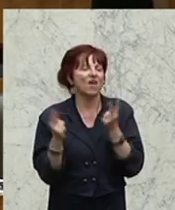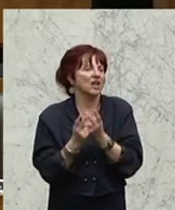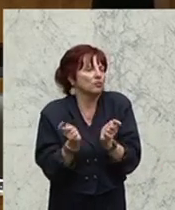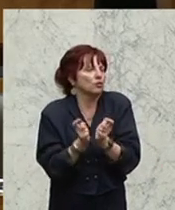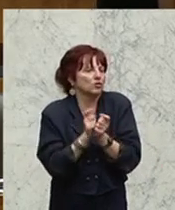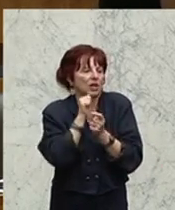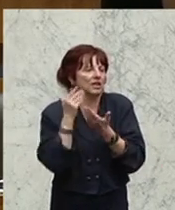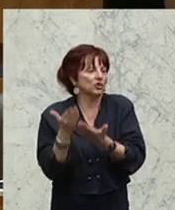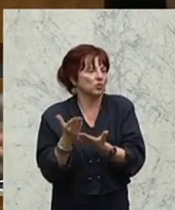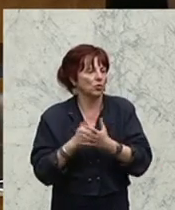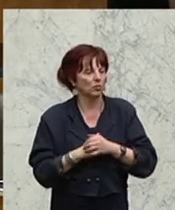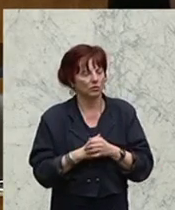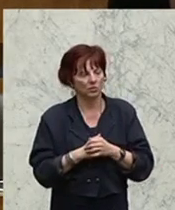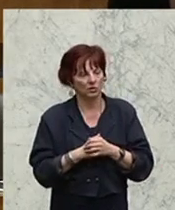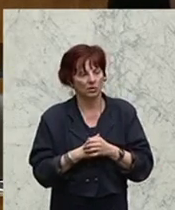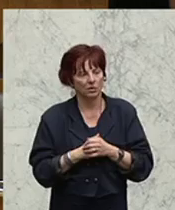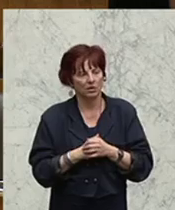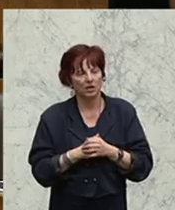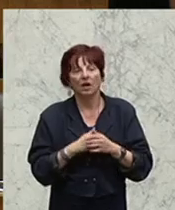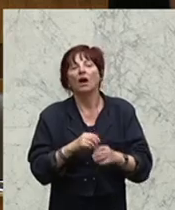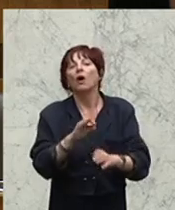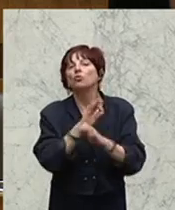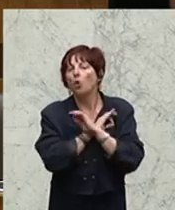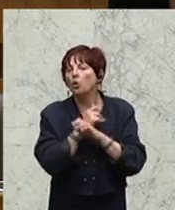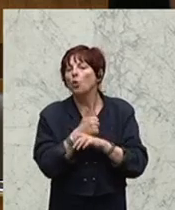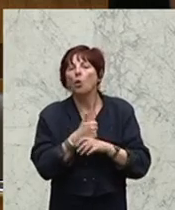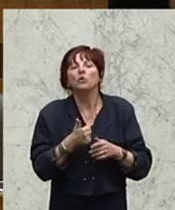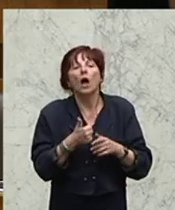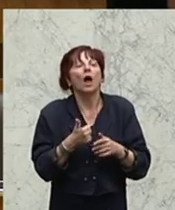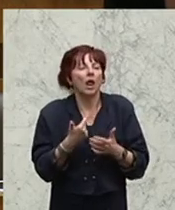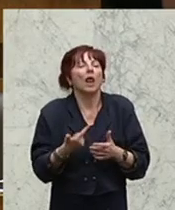so. Sie kommen tot oder lebendig.